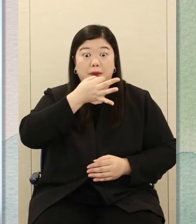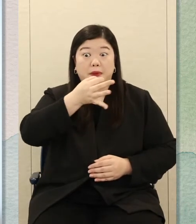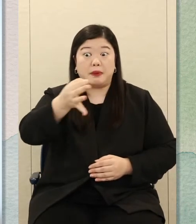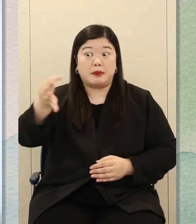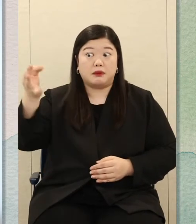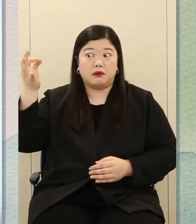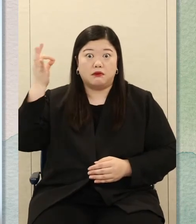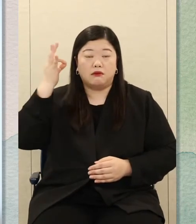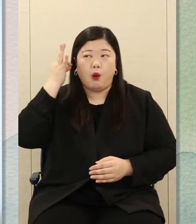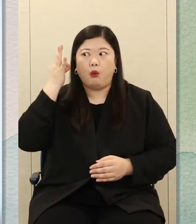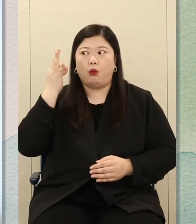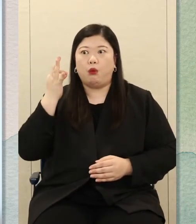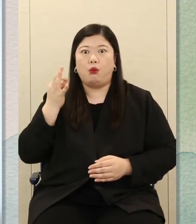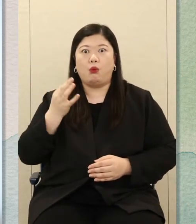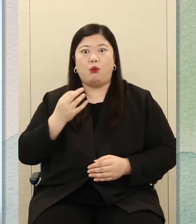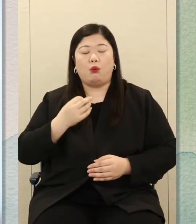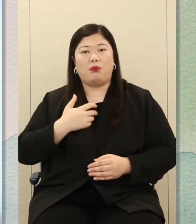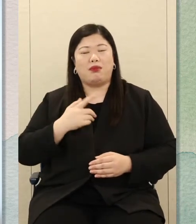않아. 내가 이렇게